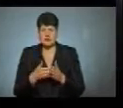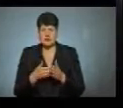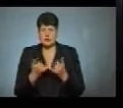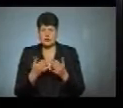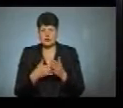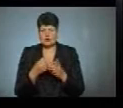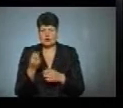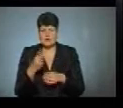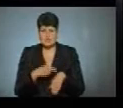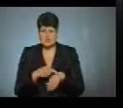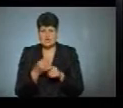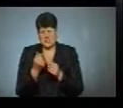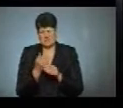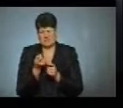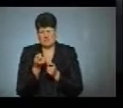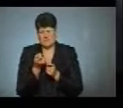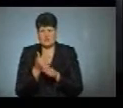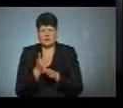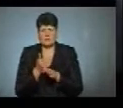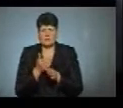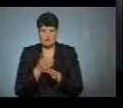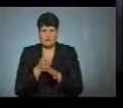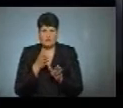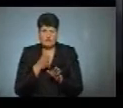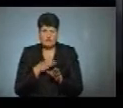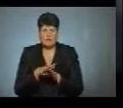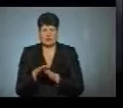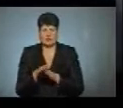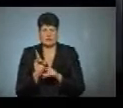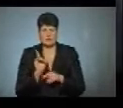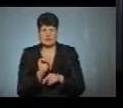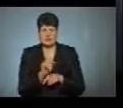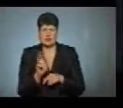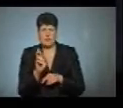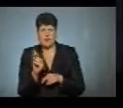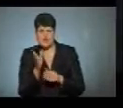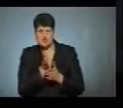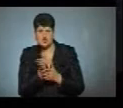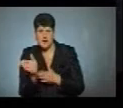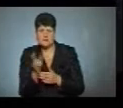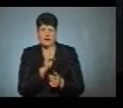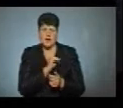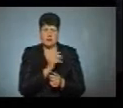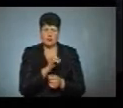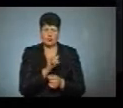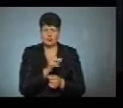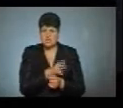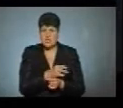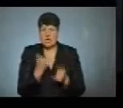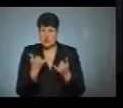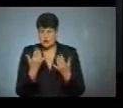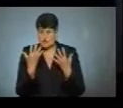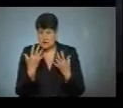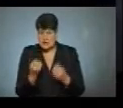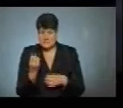ще виконувалися частково рейси в сторону Кременця, Бережан і Бучича. Сьогоднішнього дня з 12-ї години ми